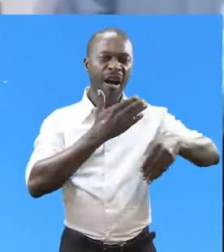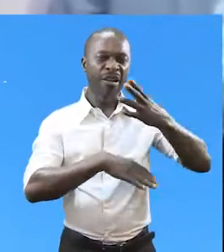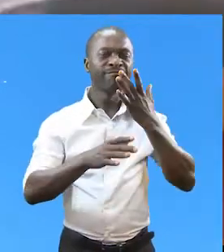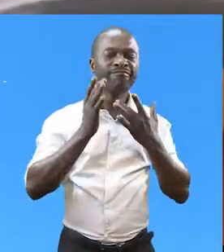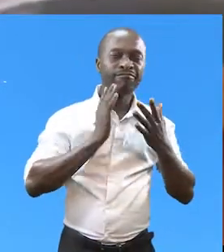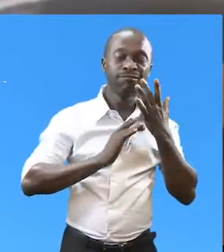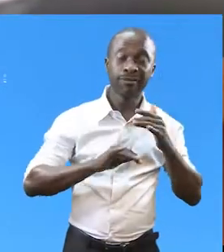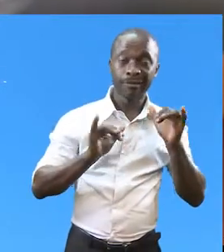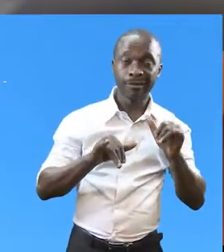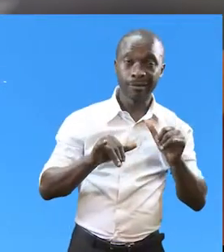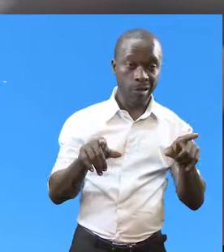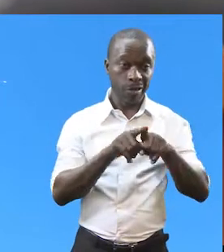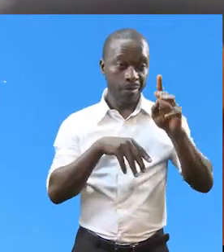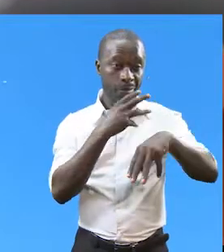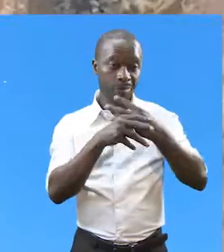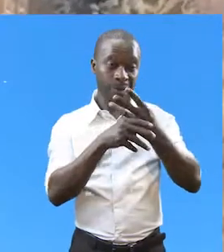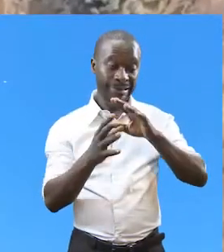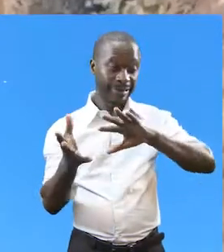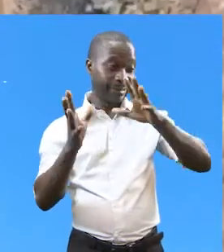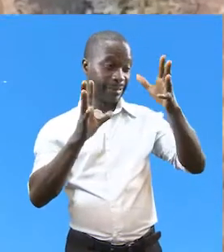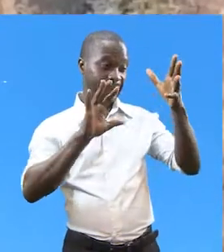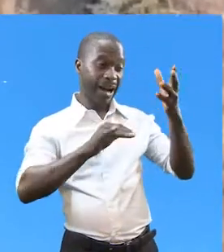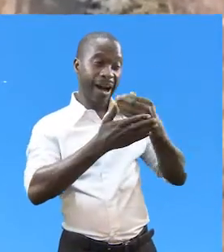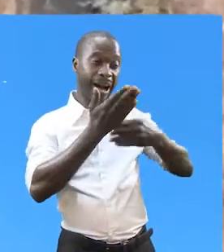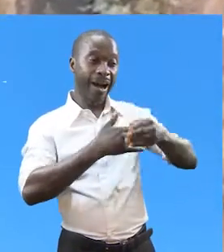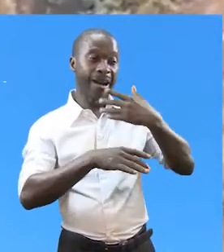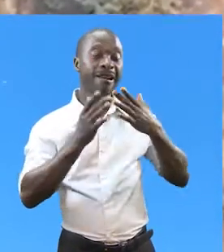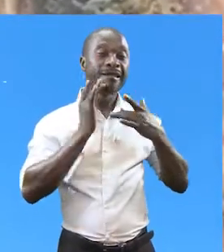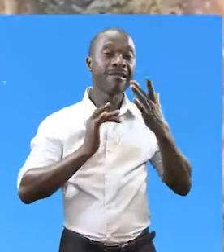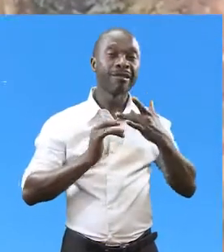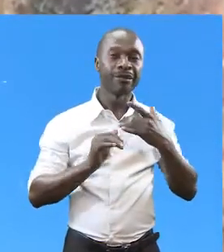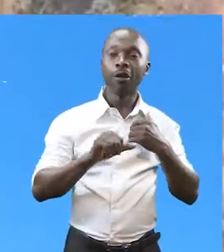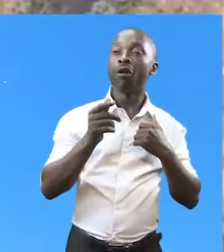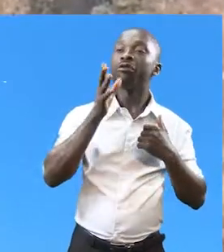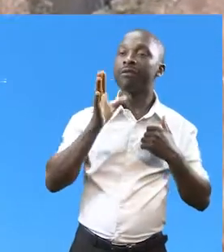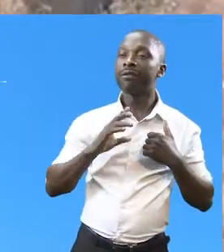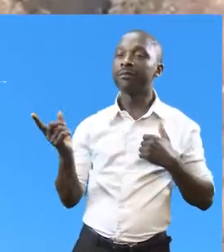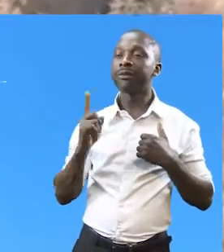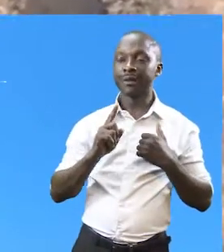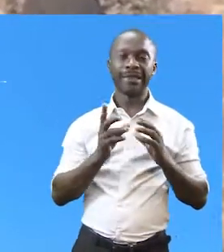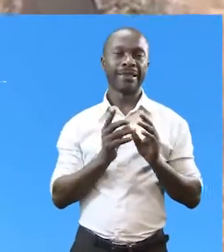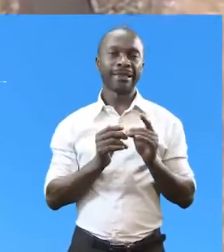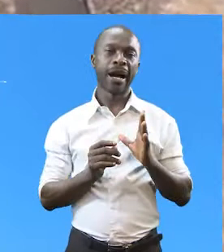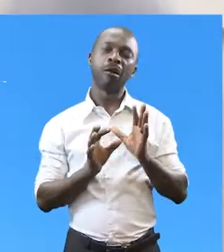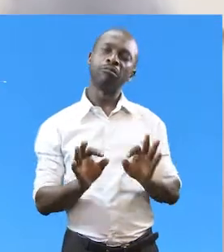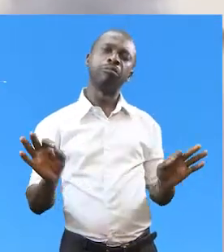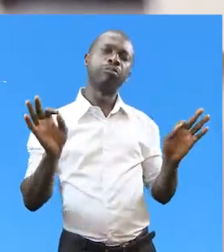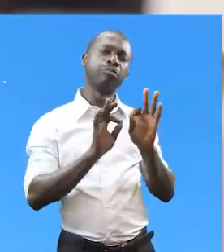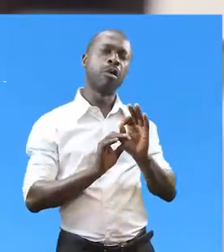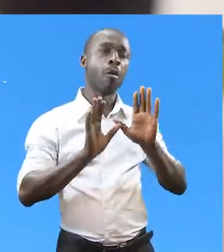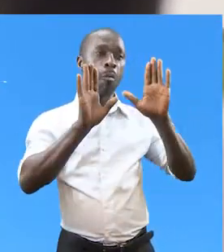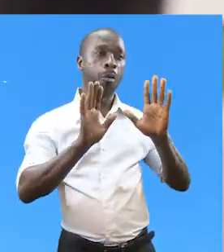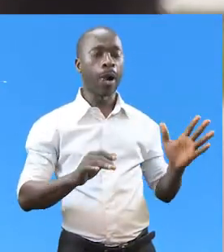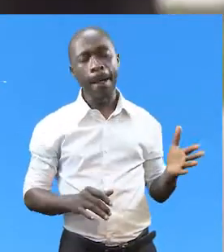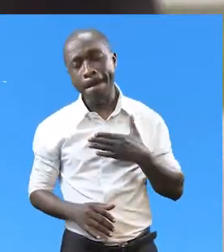La Société Générale, par la voix de sa directrice générale, Marie Mbaye Diallé, a laissé entendre que cette initiative entre en